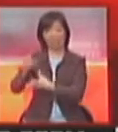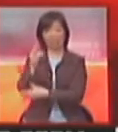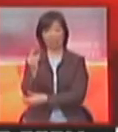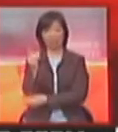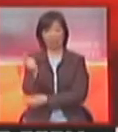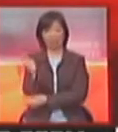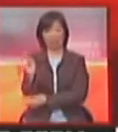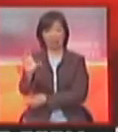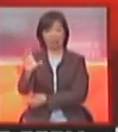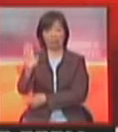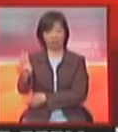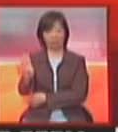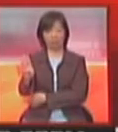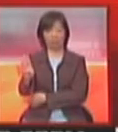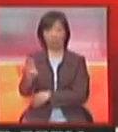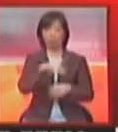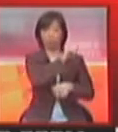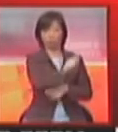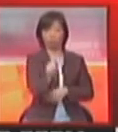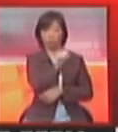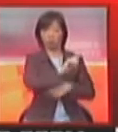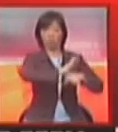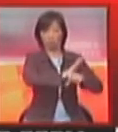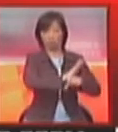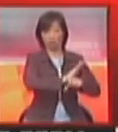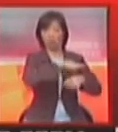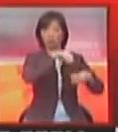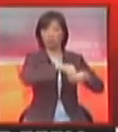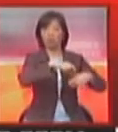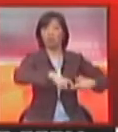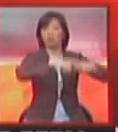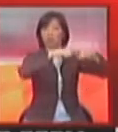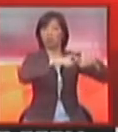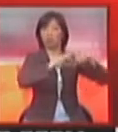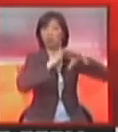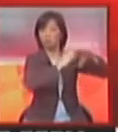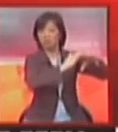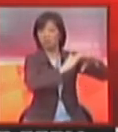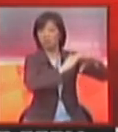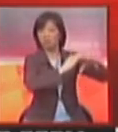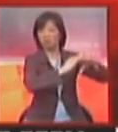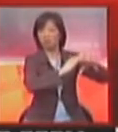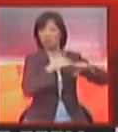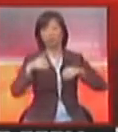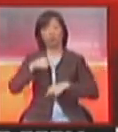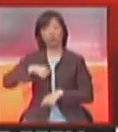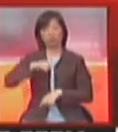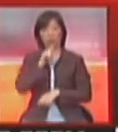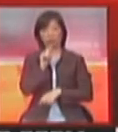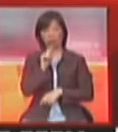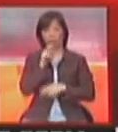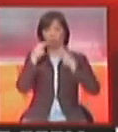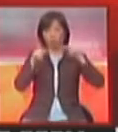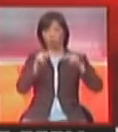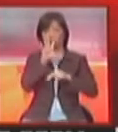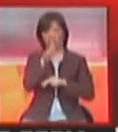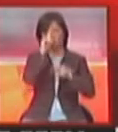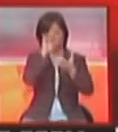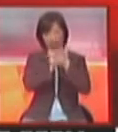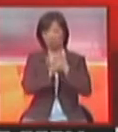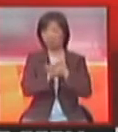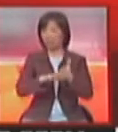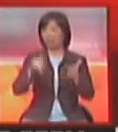MTRCB na ilagay ang programang T3 sa preventive suspension. Naniniwala ang News 5 na isa